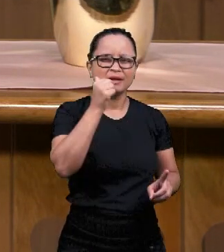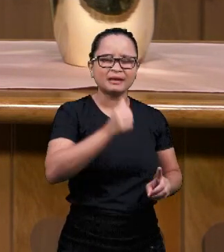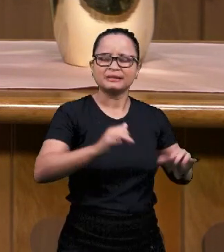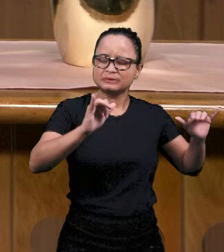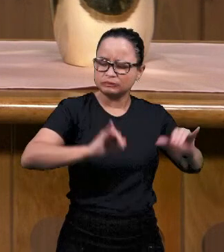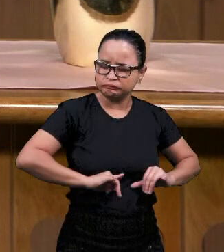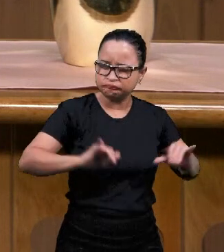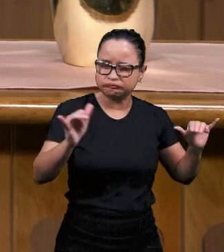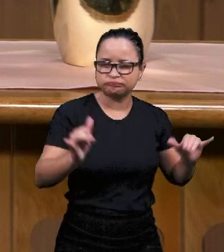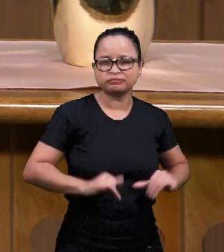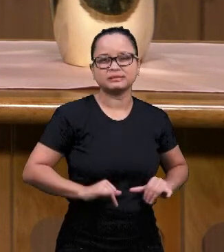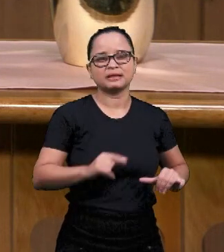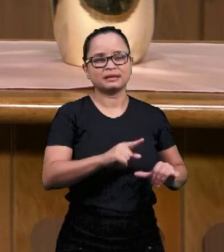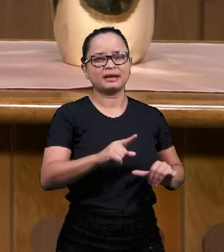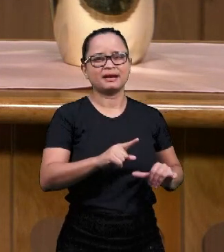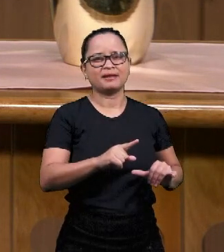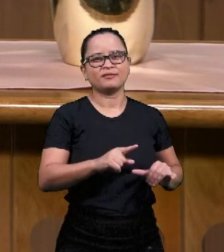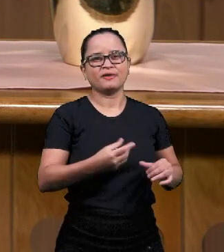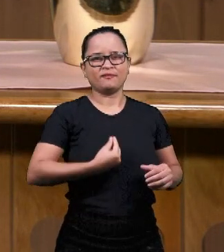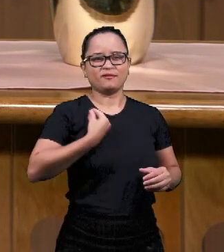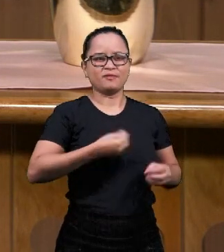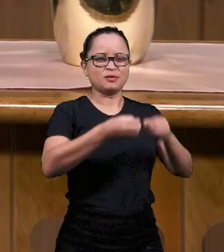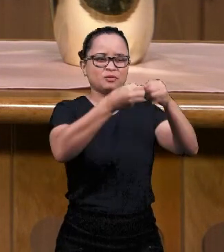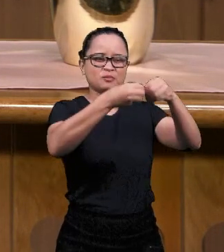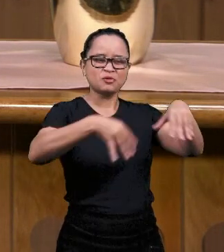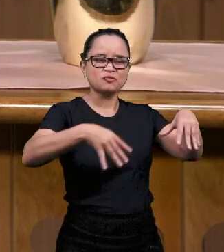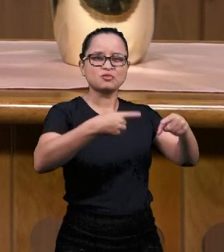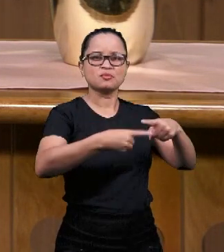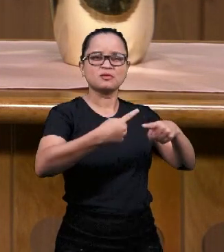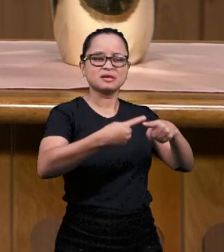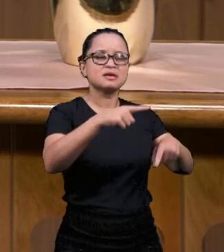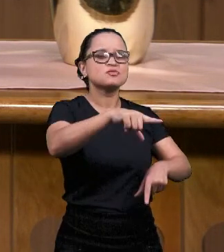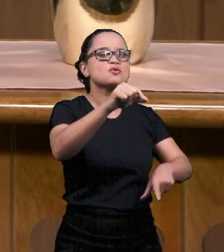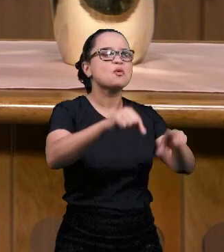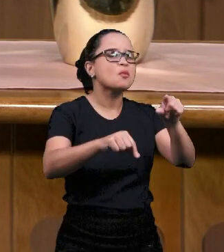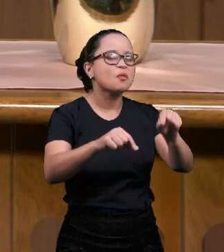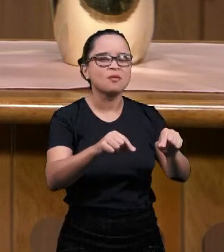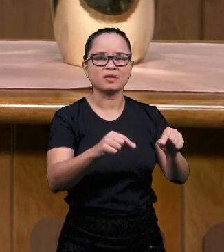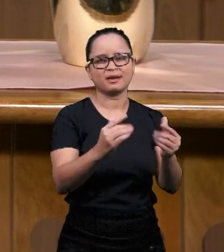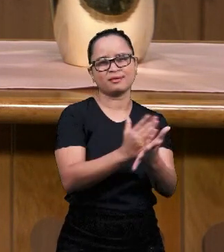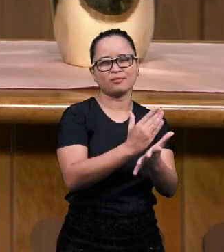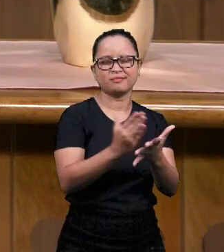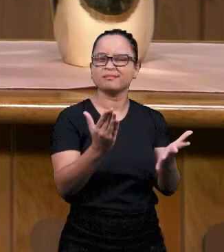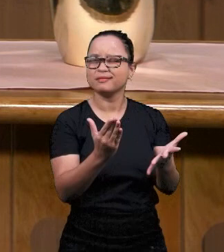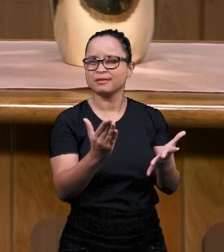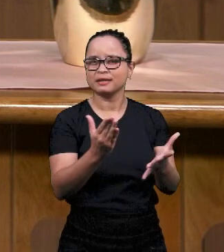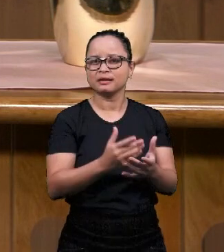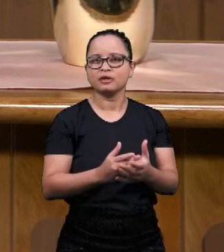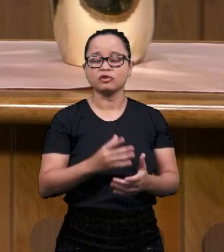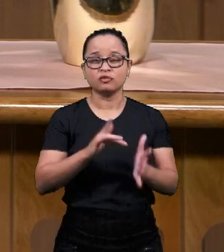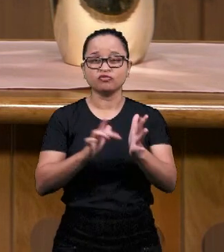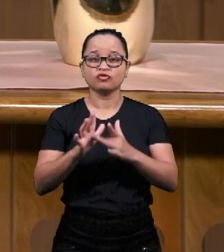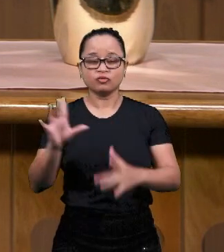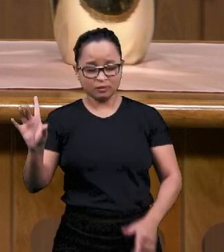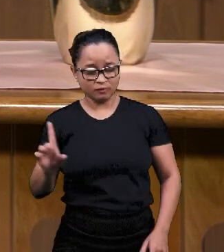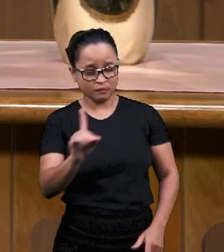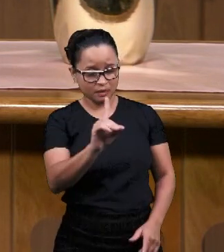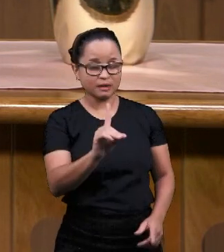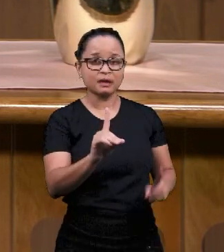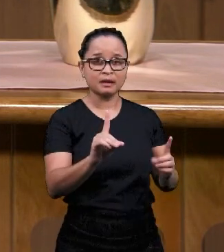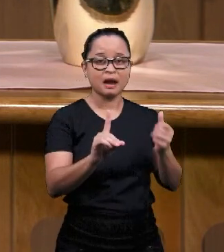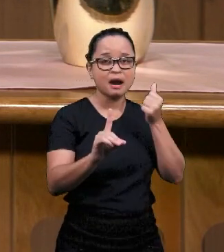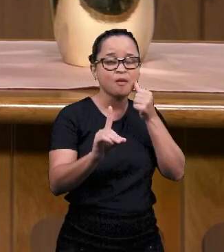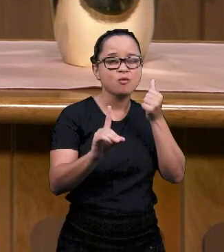страдалицей, которая жила последствиями своих решений неправильных в своей жизни. Иисус обращается к